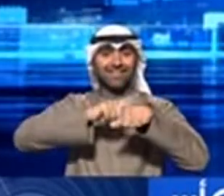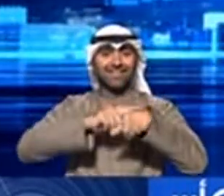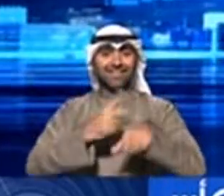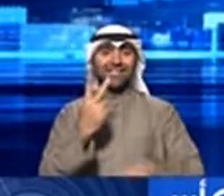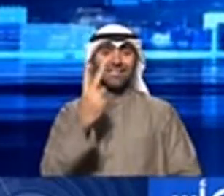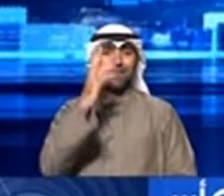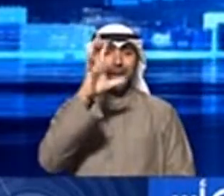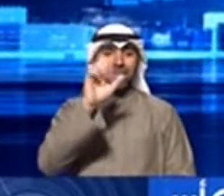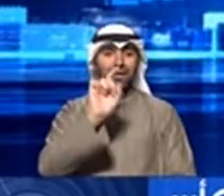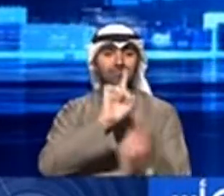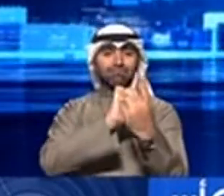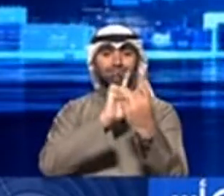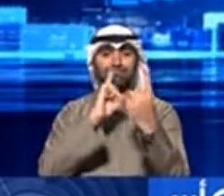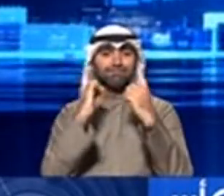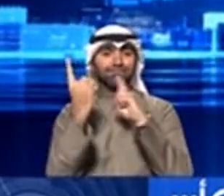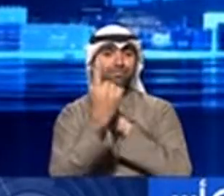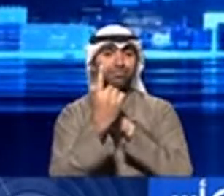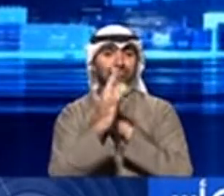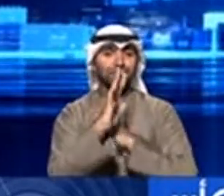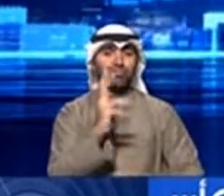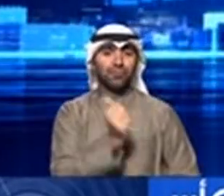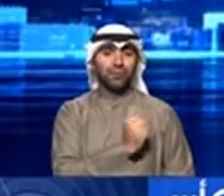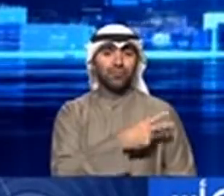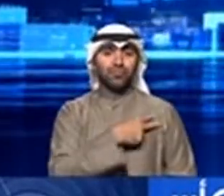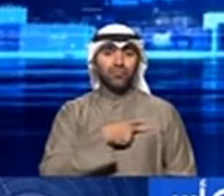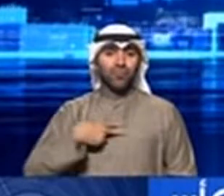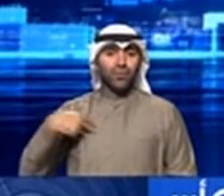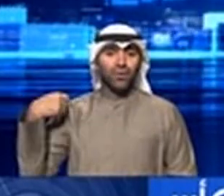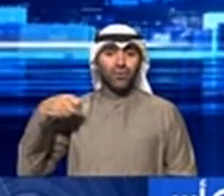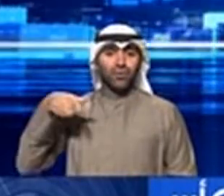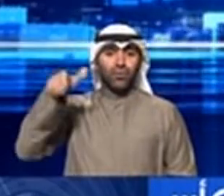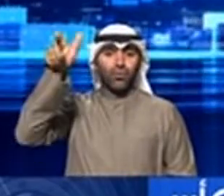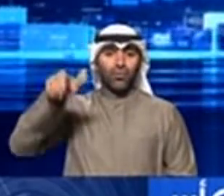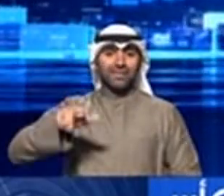المطيري لحضور المباراة النهائية في الساعة